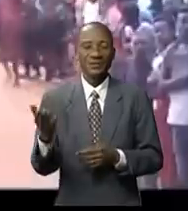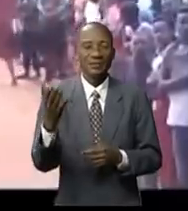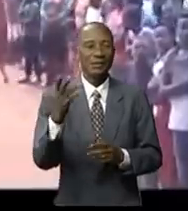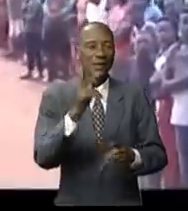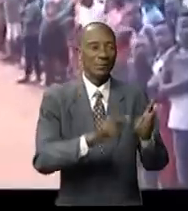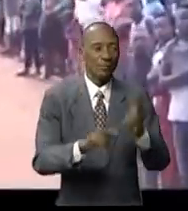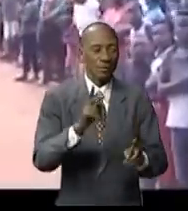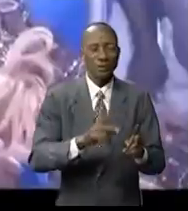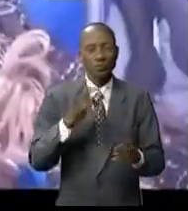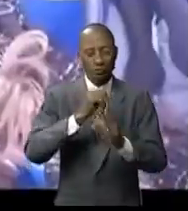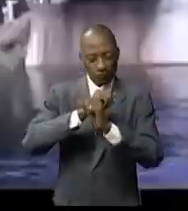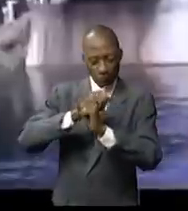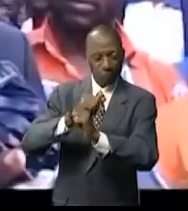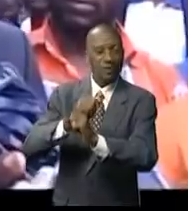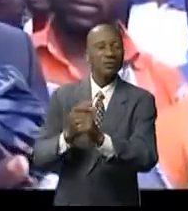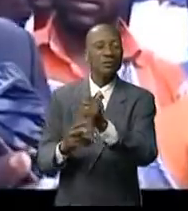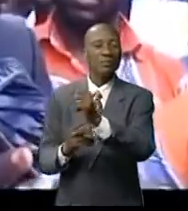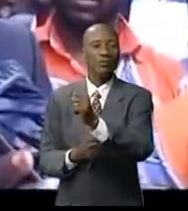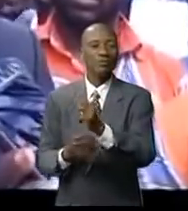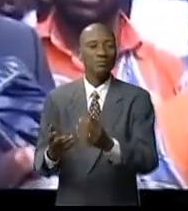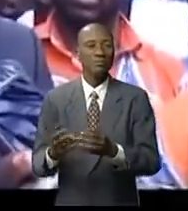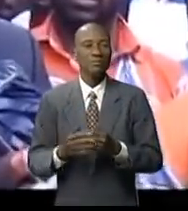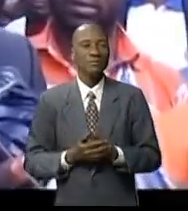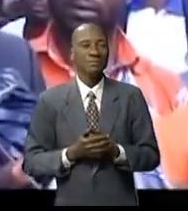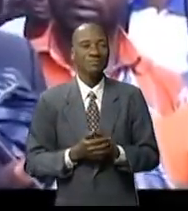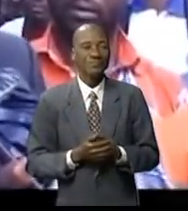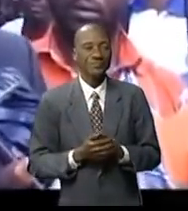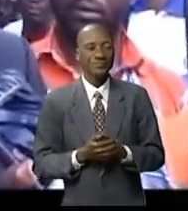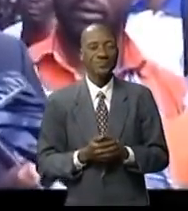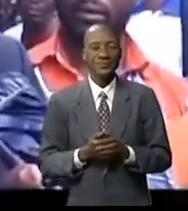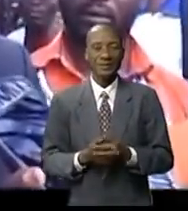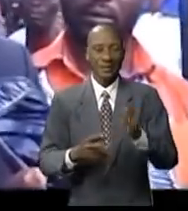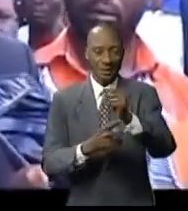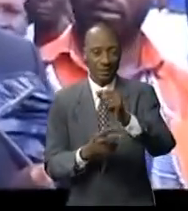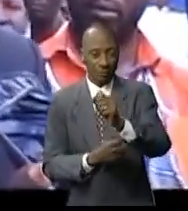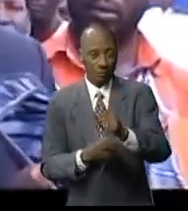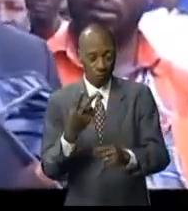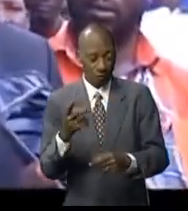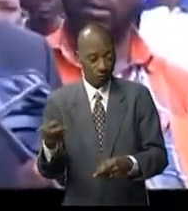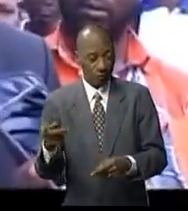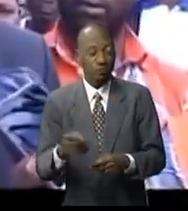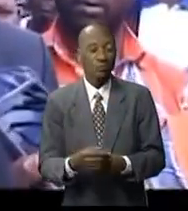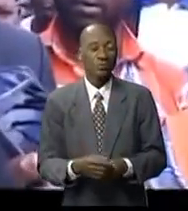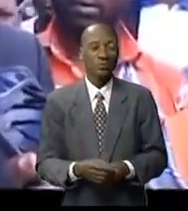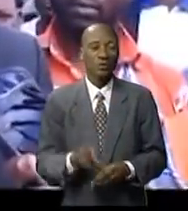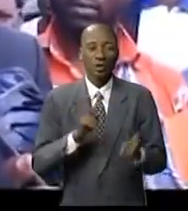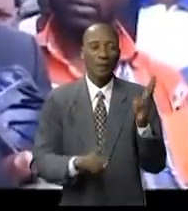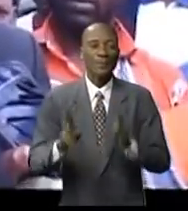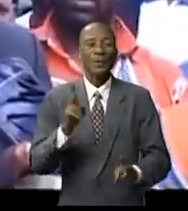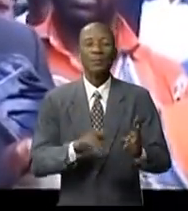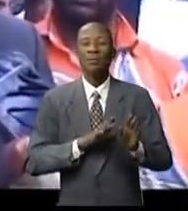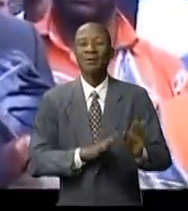pour la protection de ces ouvrages. C'est des ouvrages qui étaient attendus depuis très très longtemps